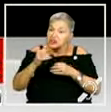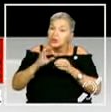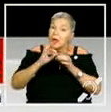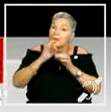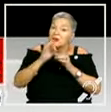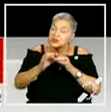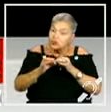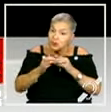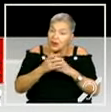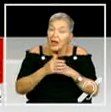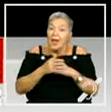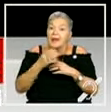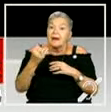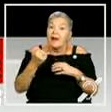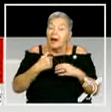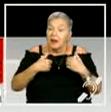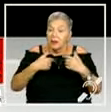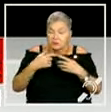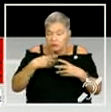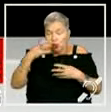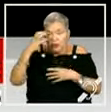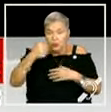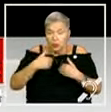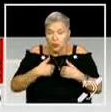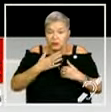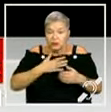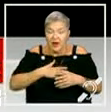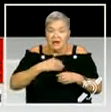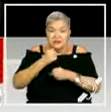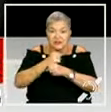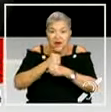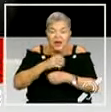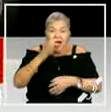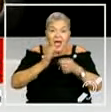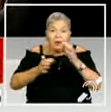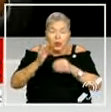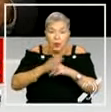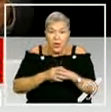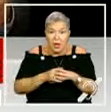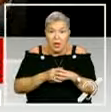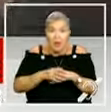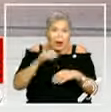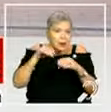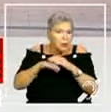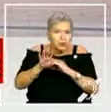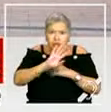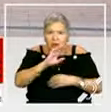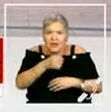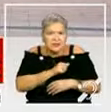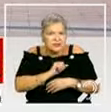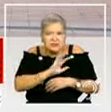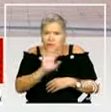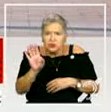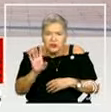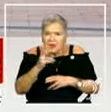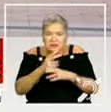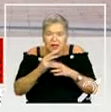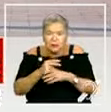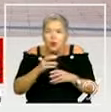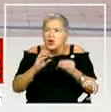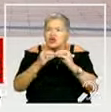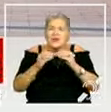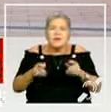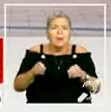care vor să facă economii toate instituțiile statului. Vorbim aici despre acea strategie cu ce înseamnă comasările